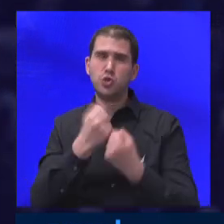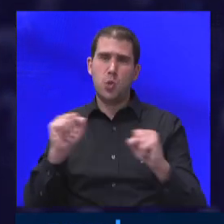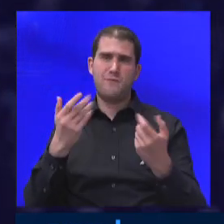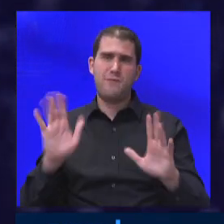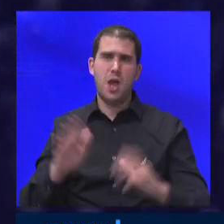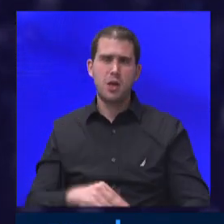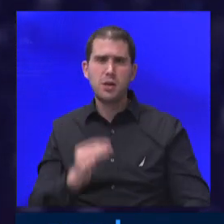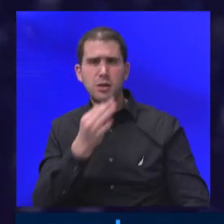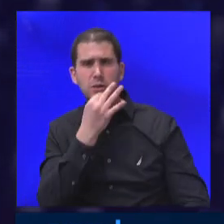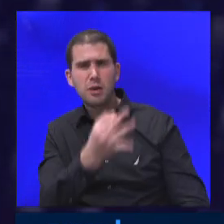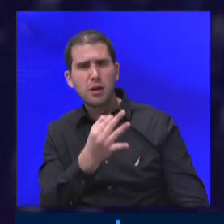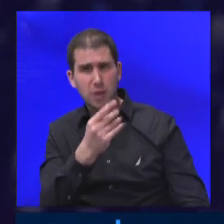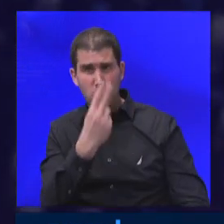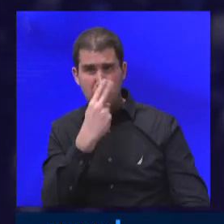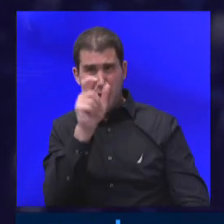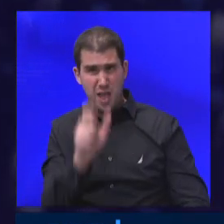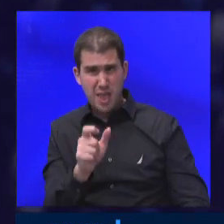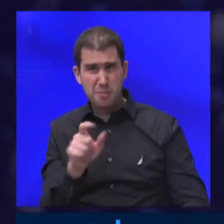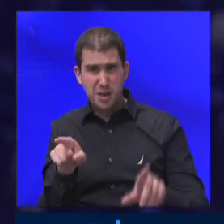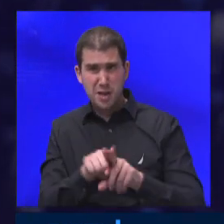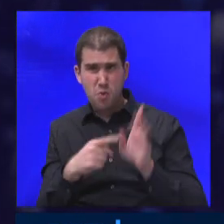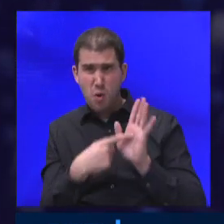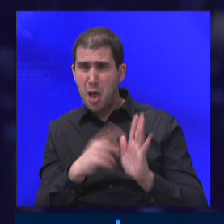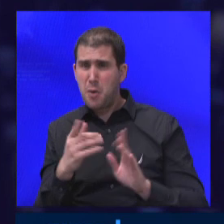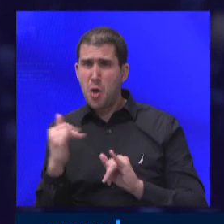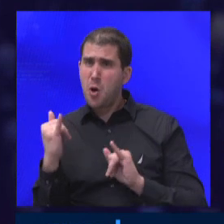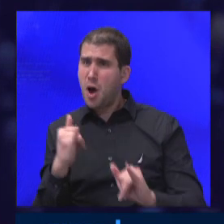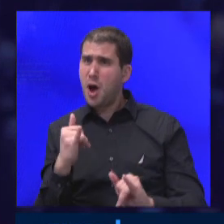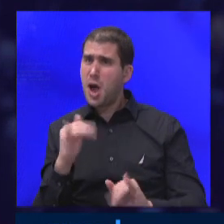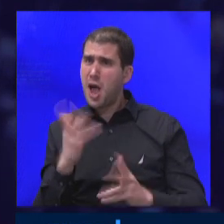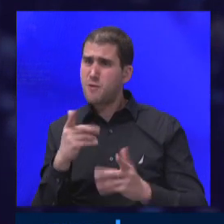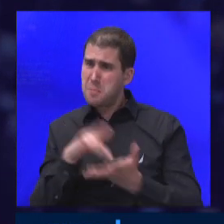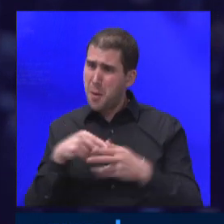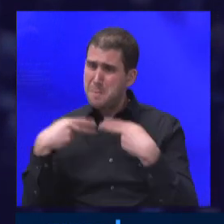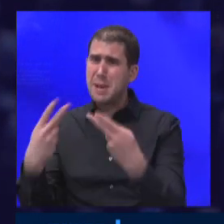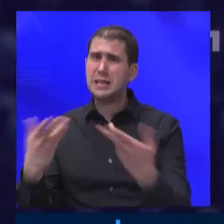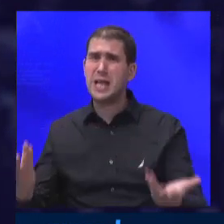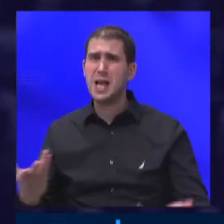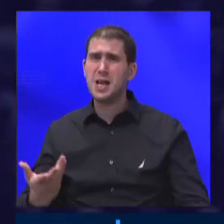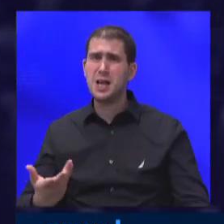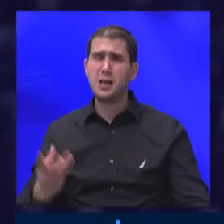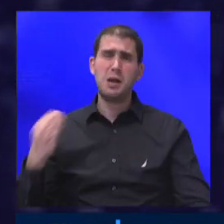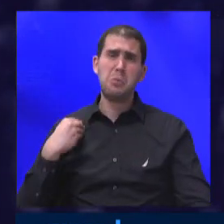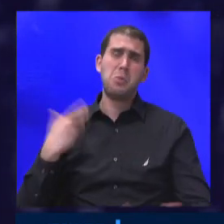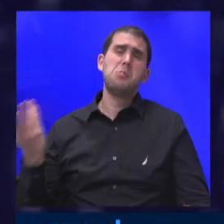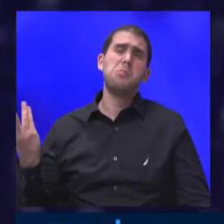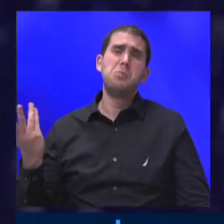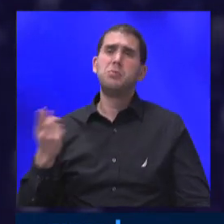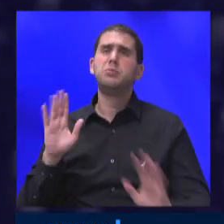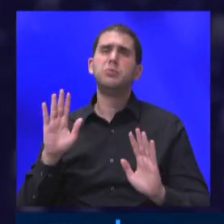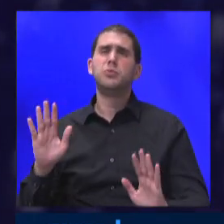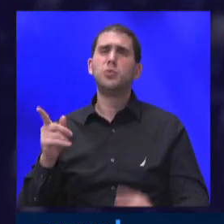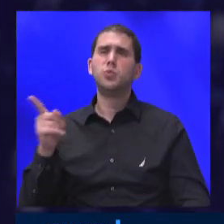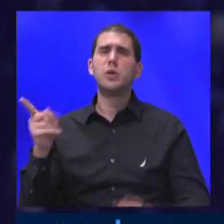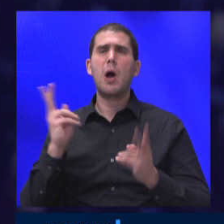שאלתי אותם, אתם רואים אדם כזה, למה אתם לא הבאתם אותו באיפה שהקמתם, לקחתם אותו? אז הם אמרו שהוא אמר